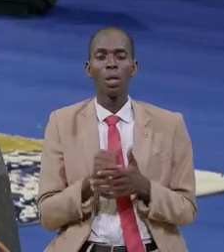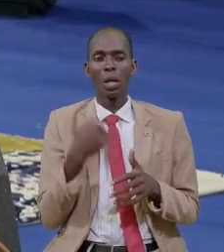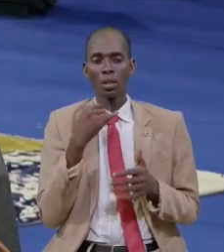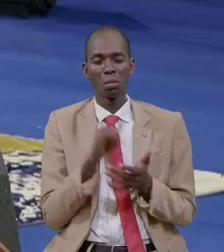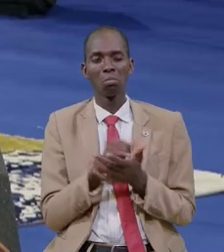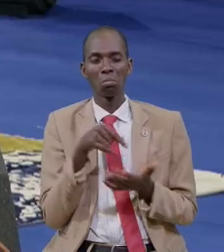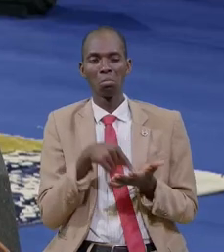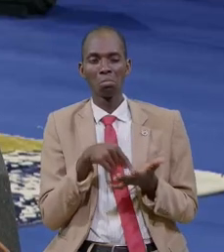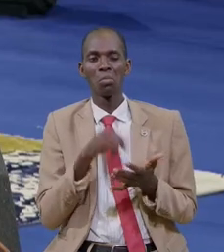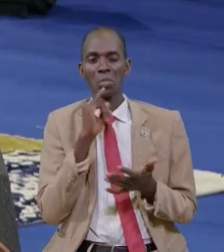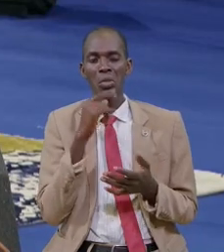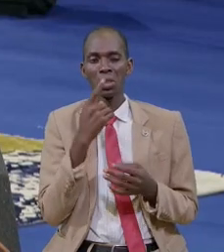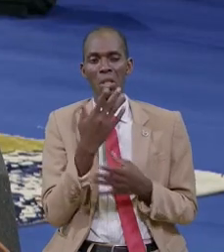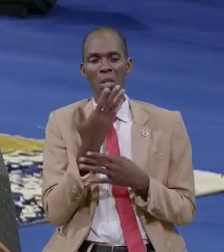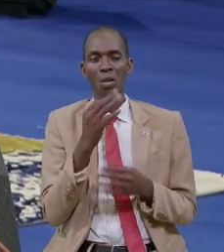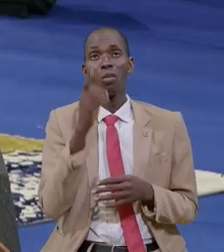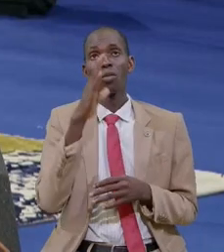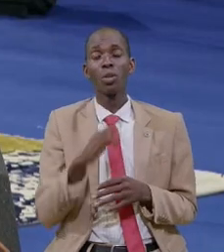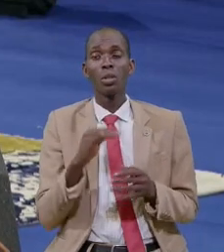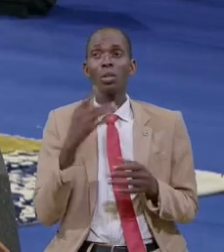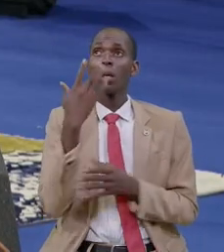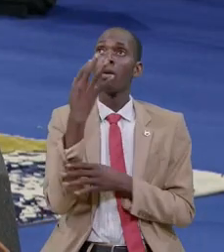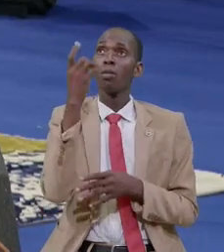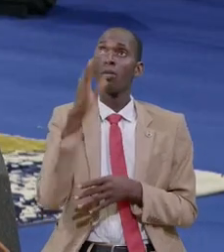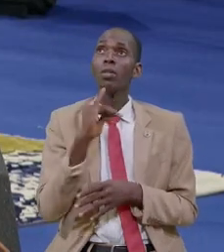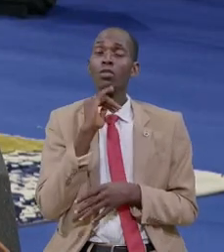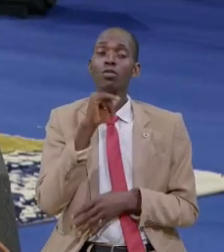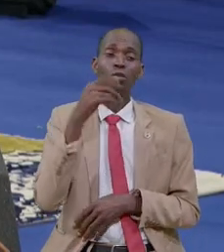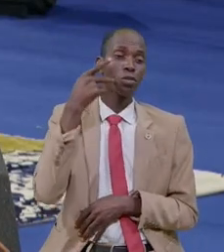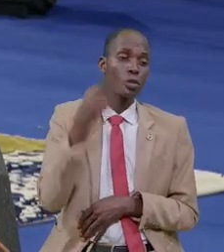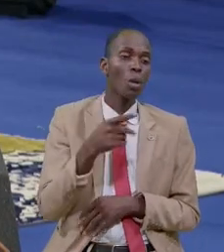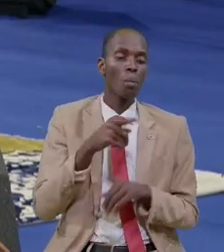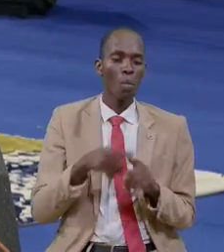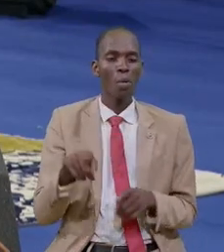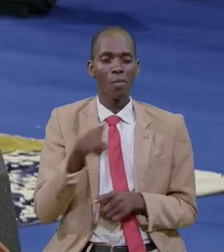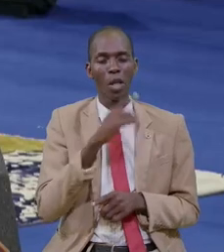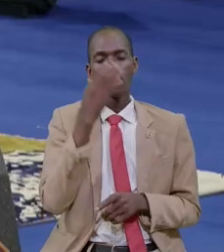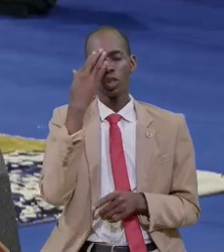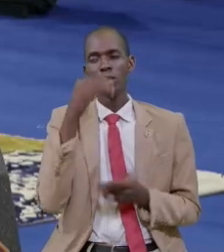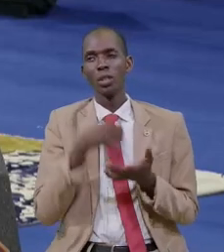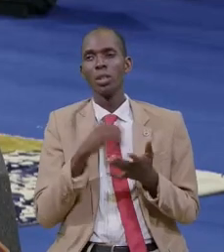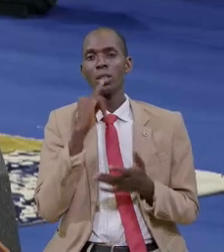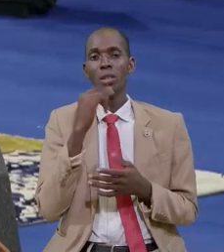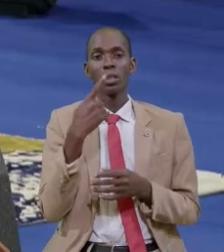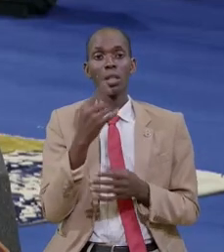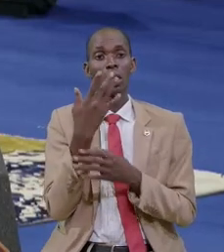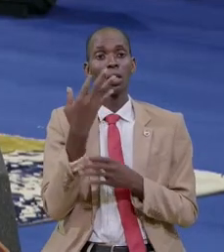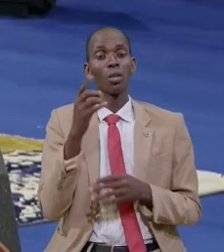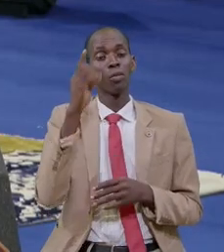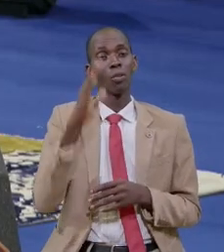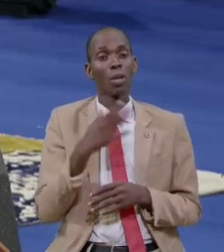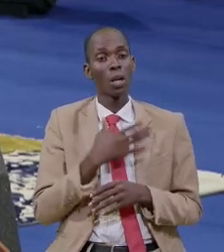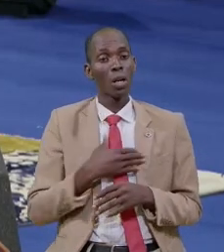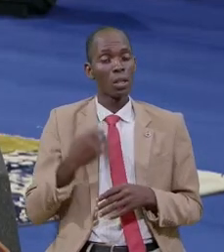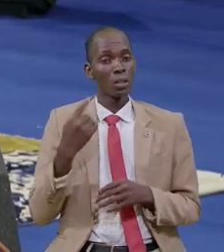Dieu. C'est invisible, mais ils savent que ça c'est la main de Dieu. Et la main de Christ, là où tu es